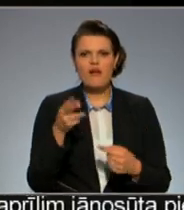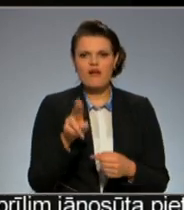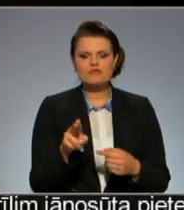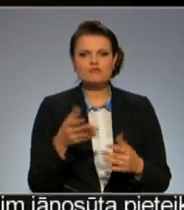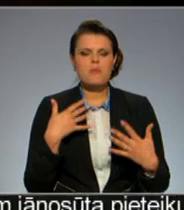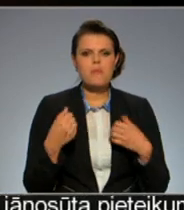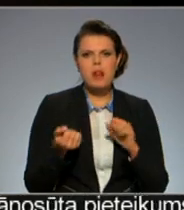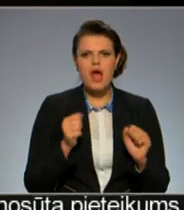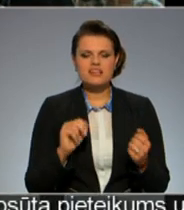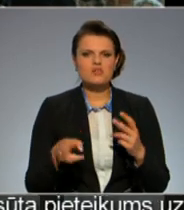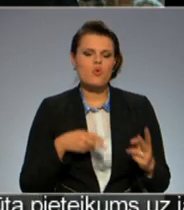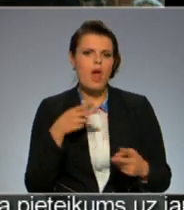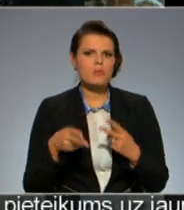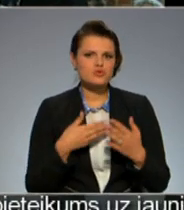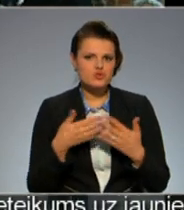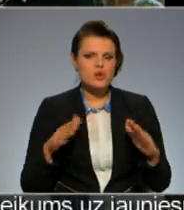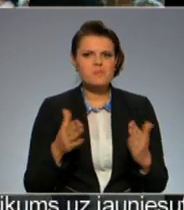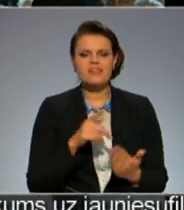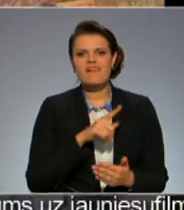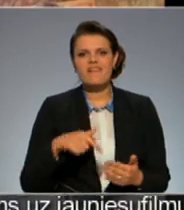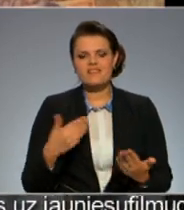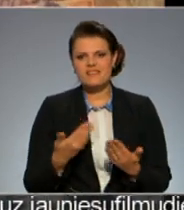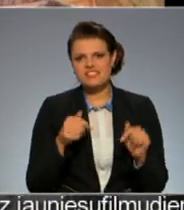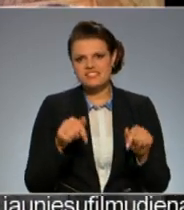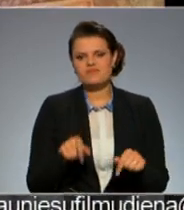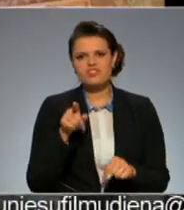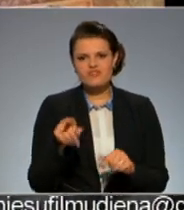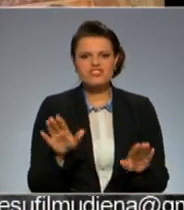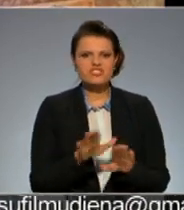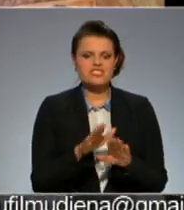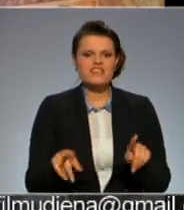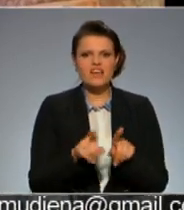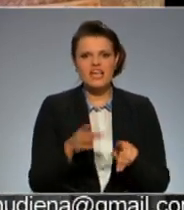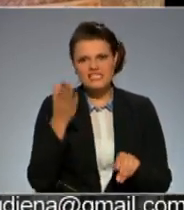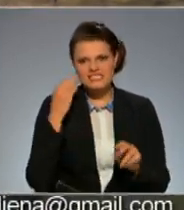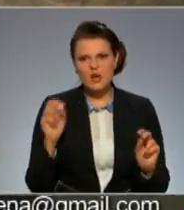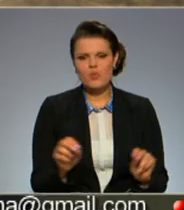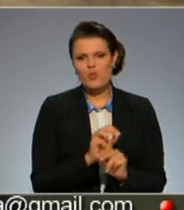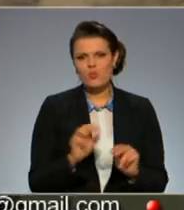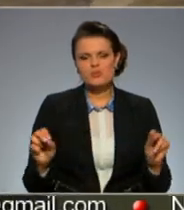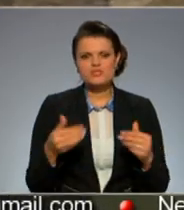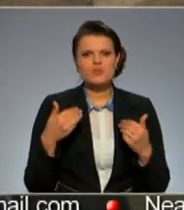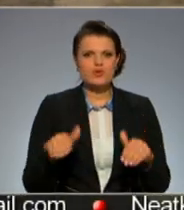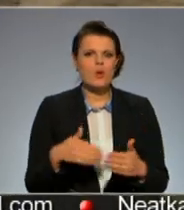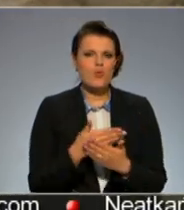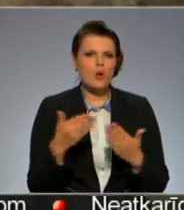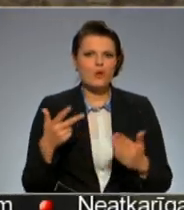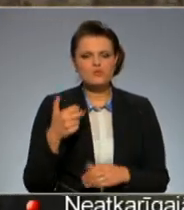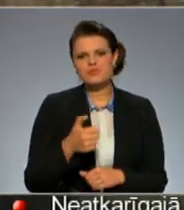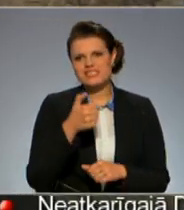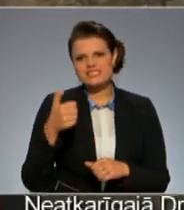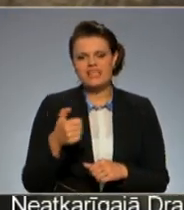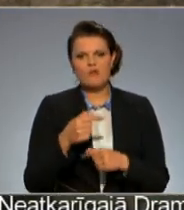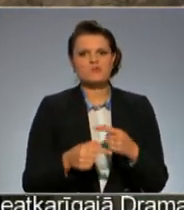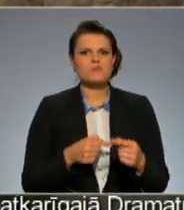plastika un emocionalitāte bet latvijā dzīvodams ivars stonins dziedāja arī seno mūziku nu jau kādus kādus trīs gadus